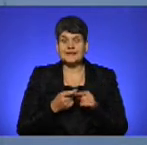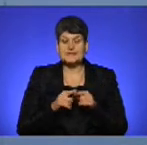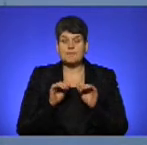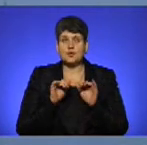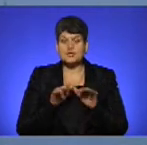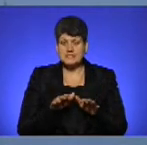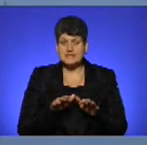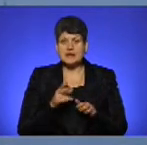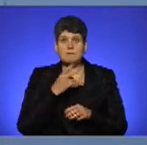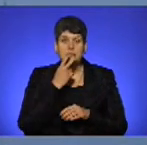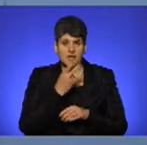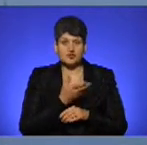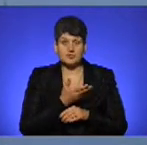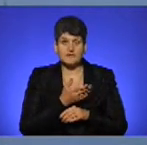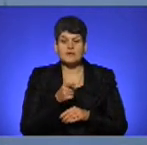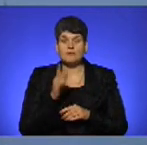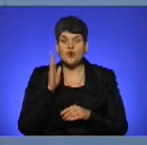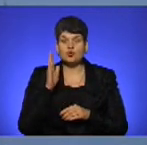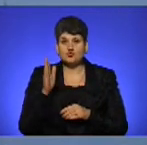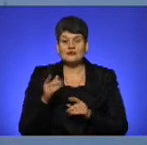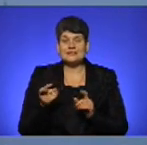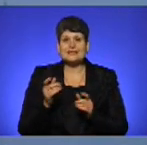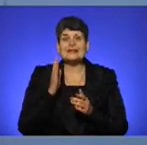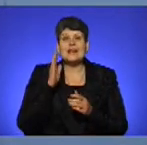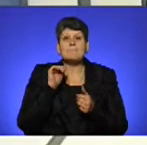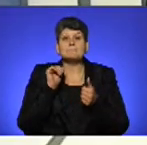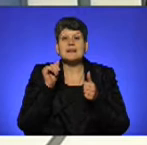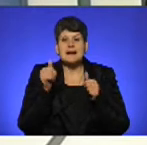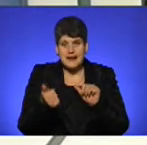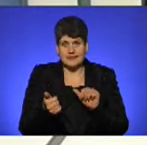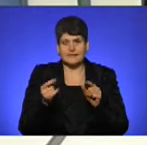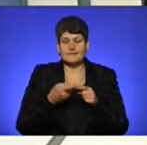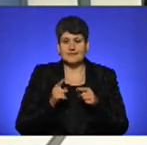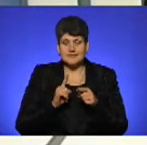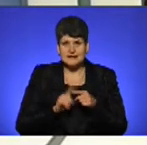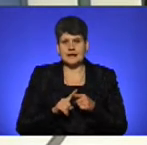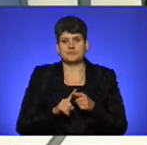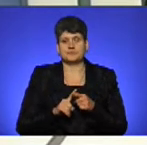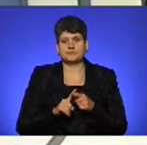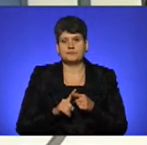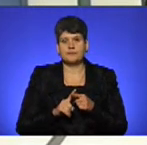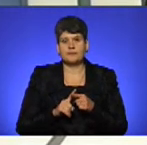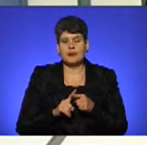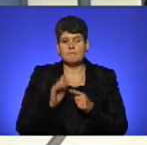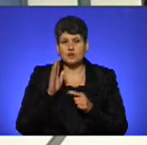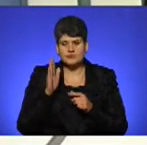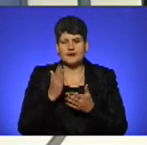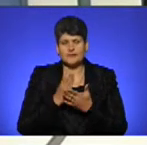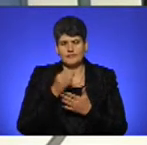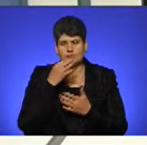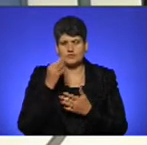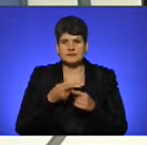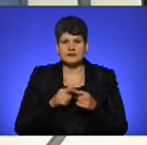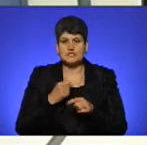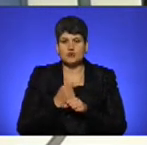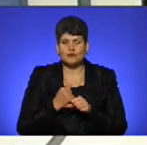він, як бачите, він прогнозується наперед, і це прогнозування вже, ну, певний досвід є в цій роботі. Я не є фахівцем